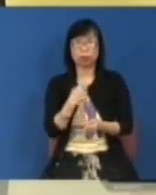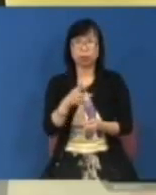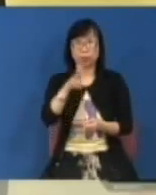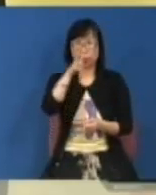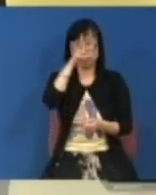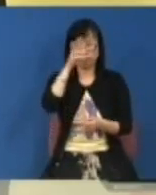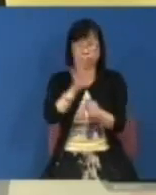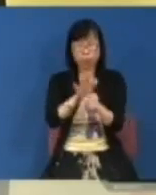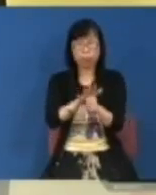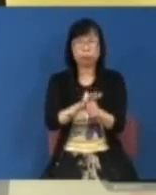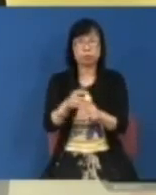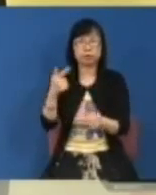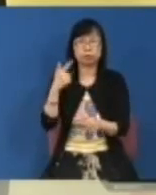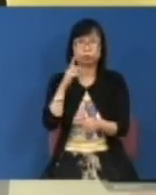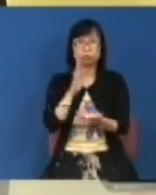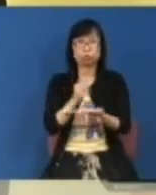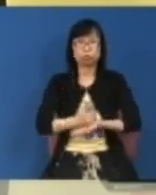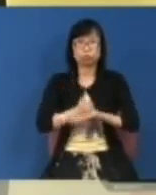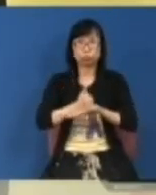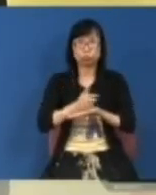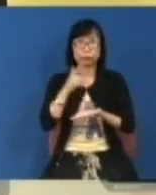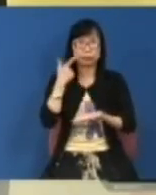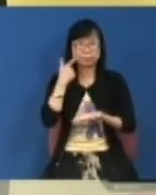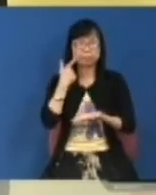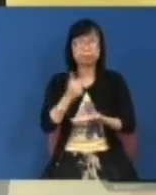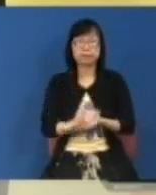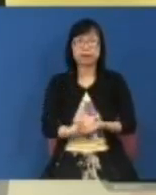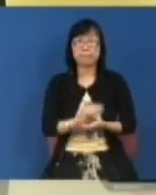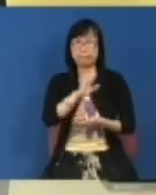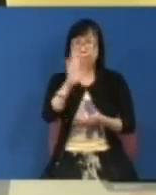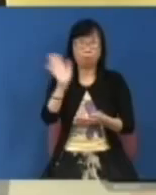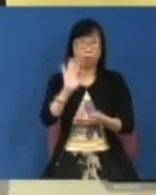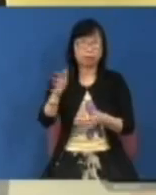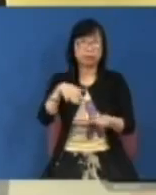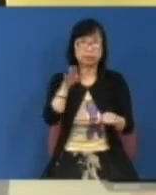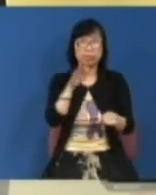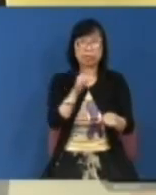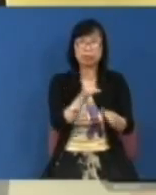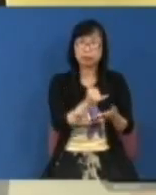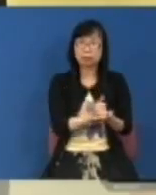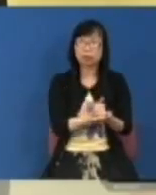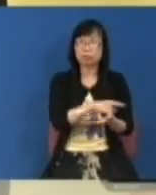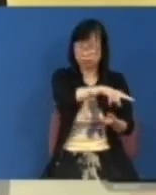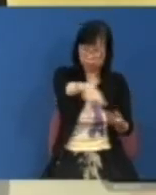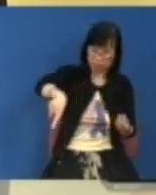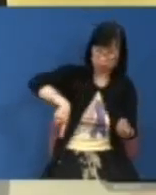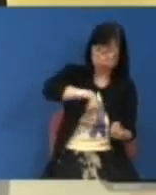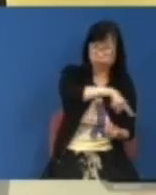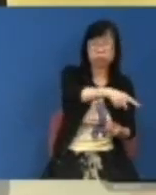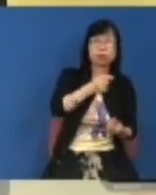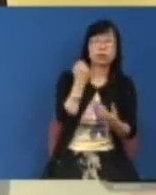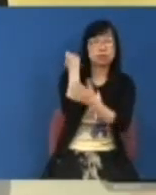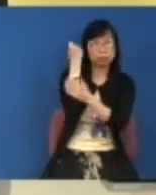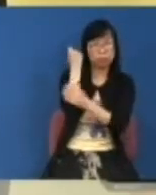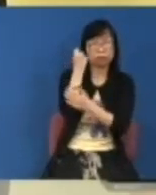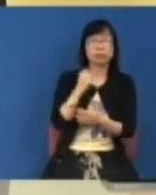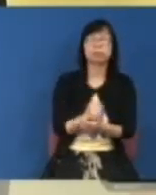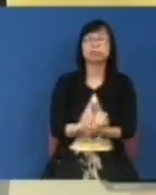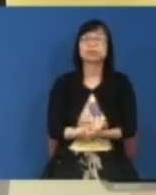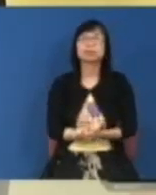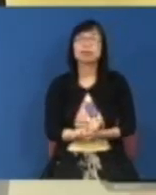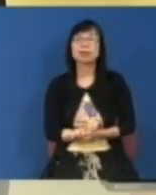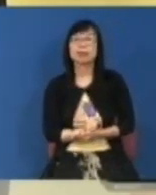嘅尊嚴，唔俾人喺一個原本可以示威嘅地方，或者一個原本可以示威嘅時間去示威，或者舉行